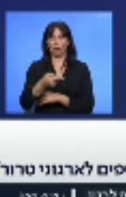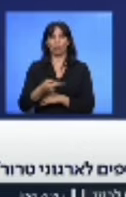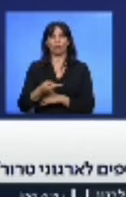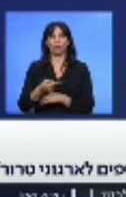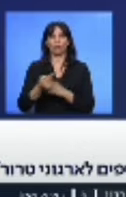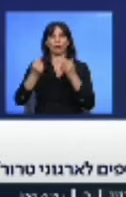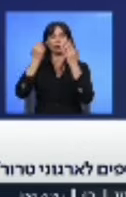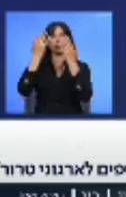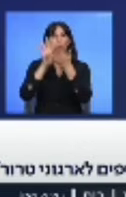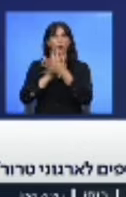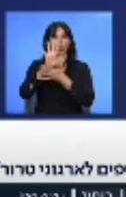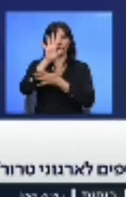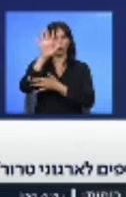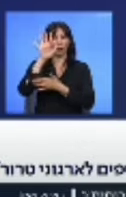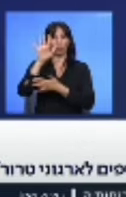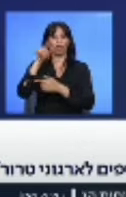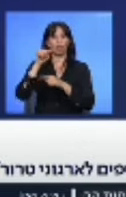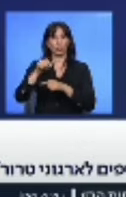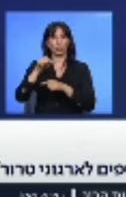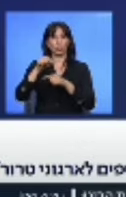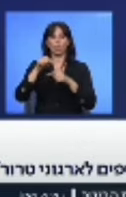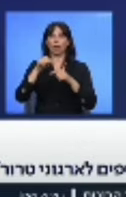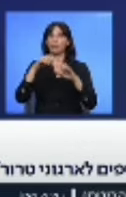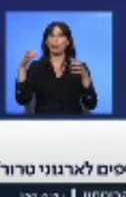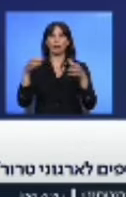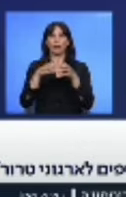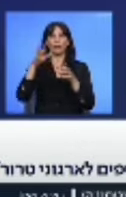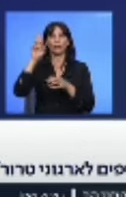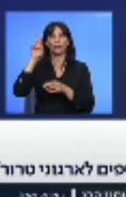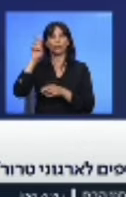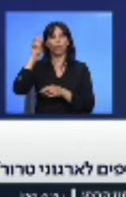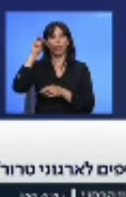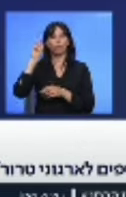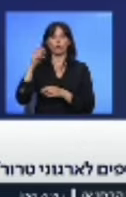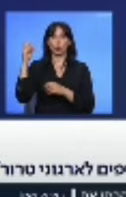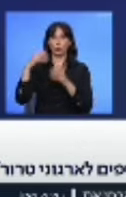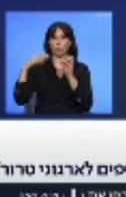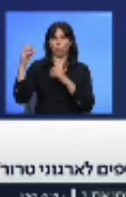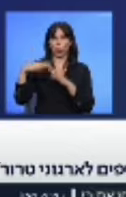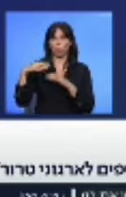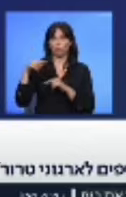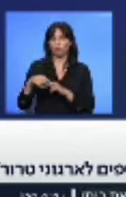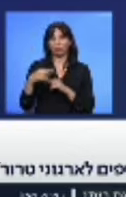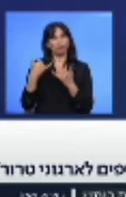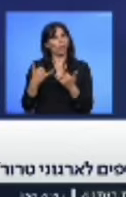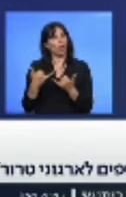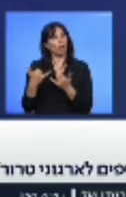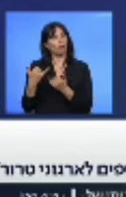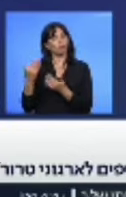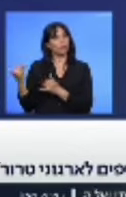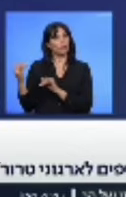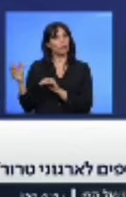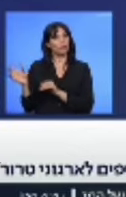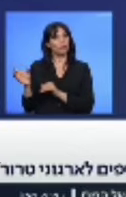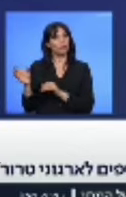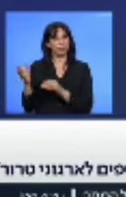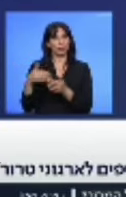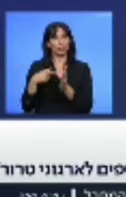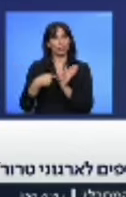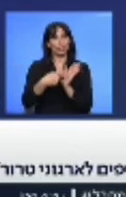15 בתנועת רע"מ, שזה כסף שנאסף מתרומות. בבקשה, תביאו הוכחות. לא באיזה חרטה